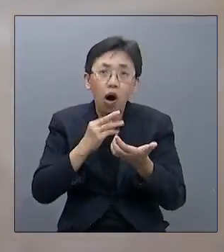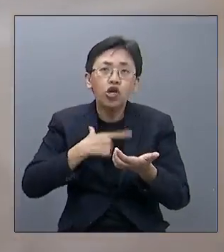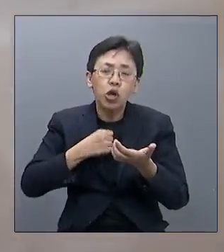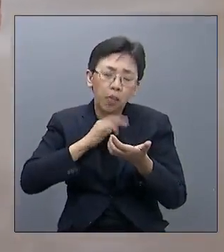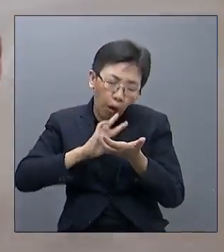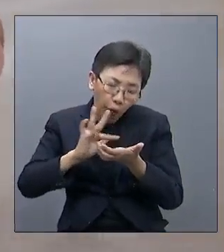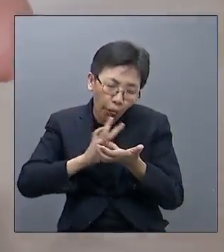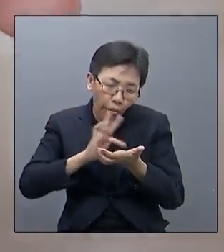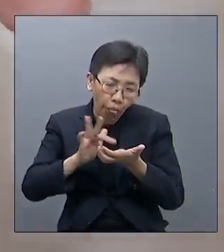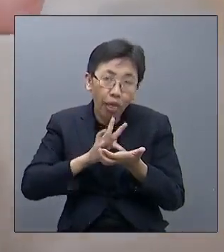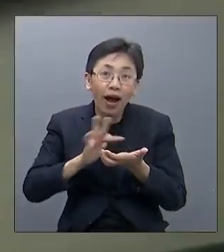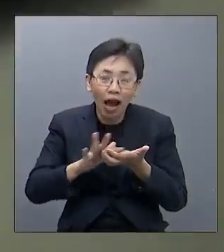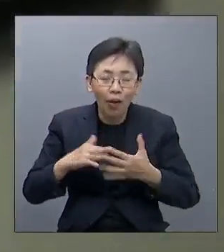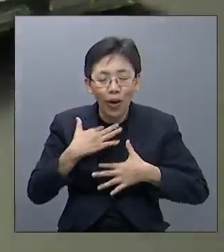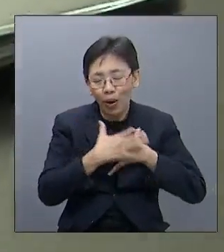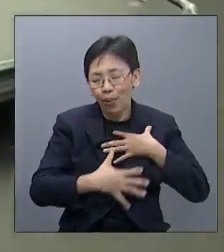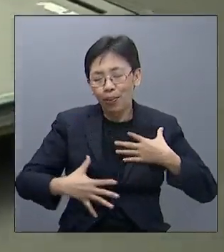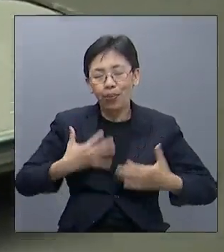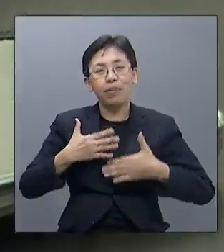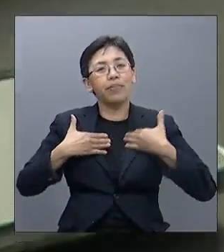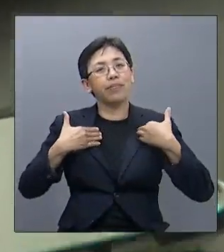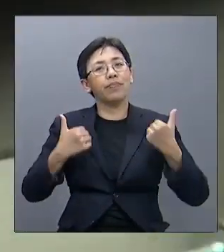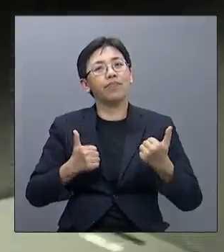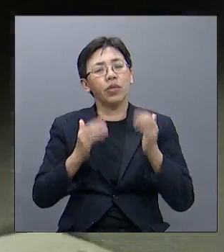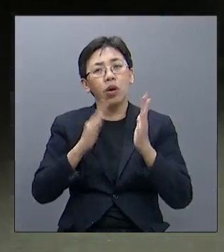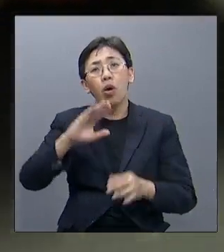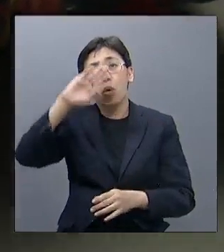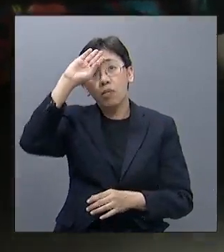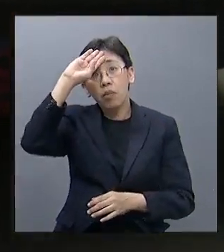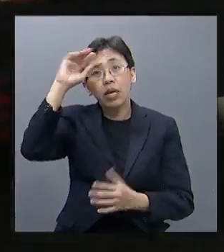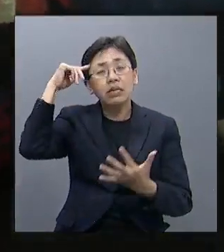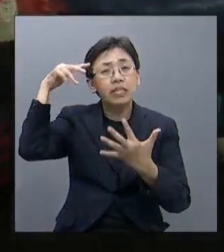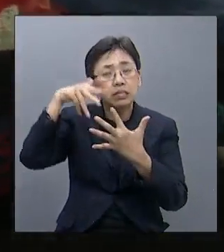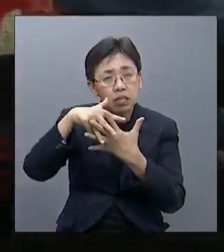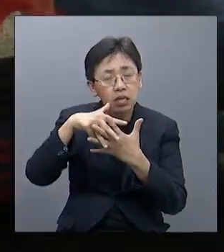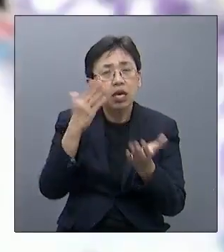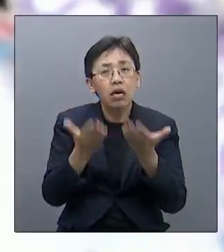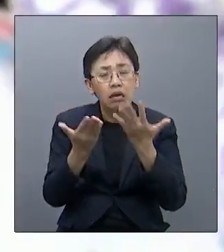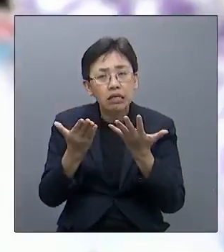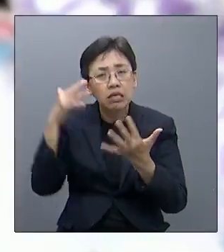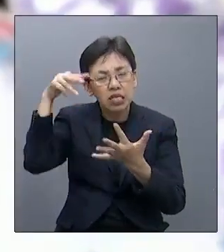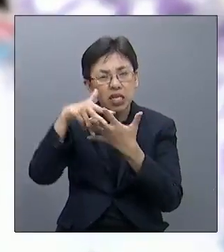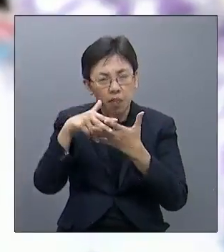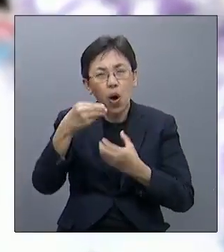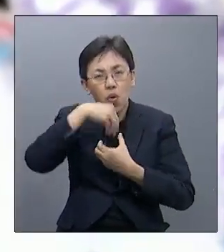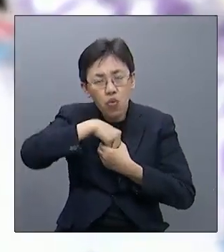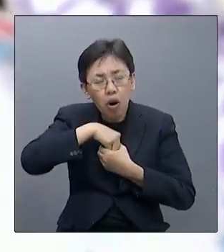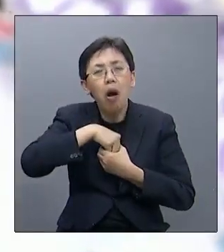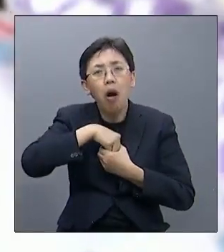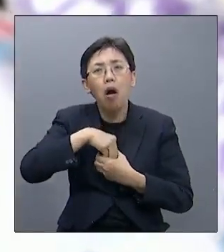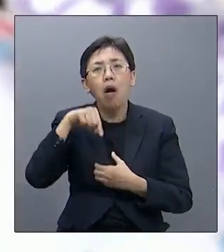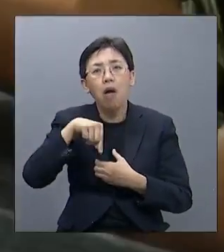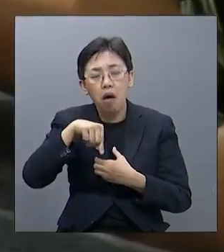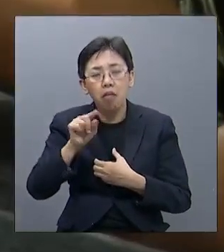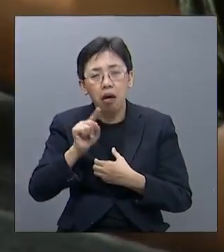ำให้การหลั่งสารตัวนี้มากขึ้นซึ่งในกลุ่มคนป่วยที่เป็นโรคจิตเภทหรือจิตเภทแฝงจะมีความผิดปกติของ